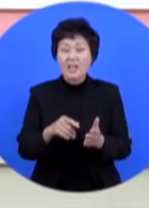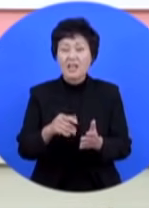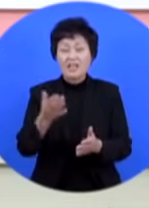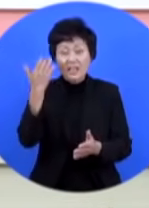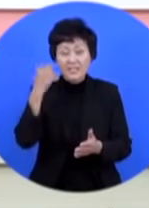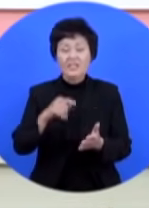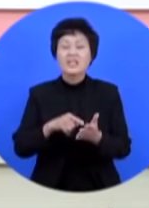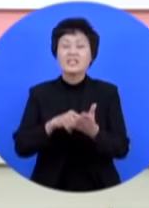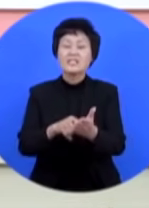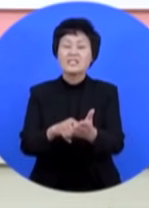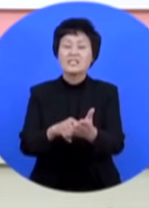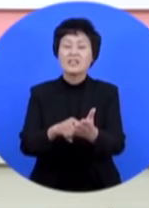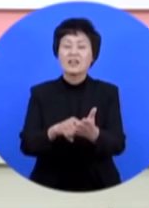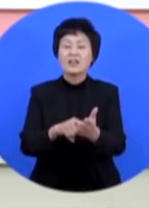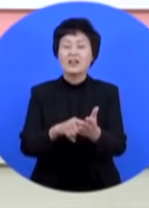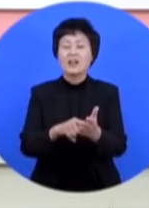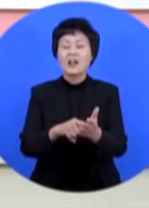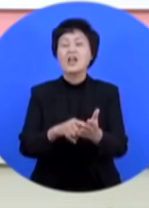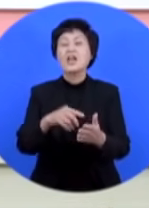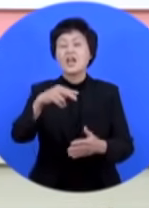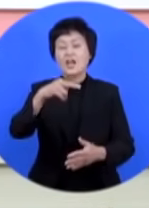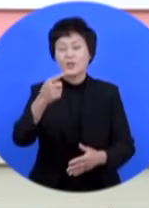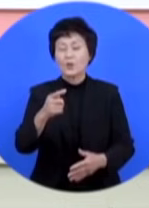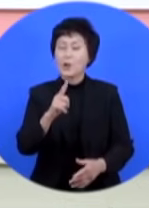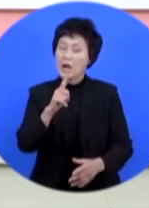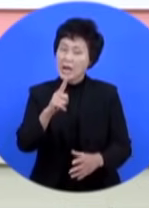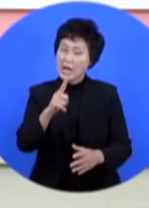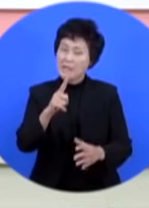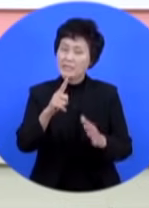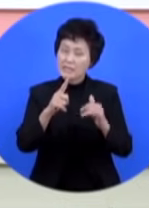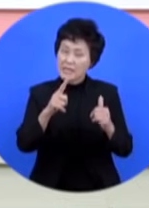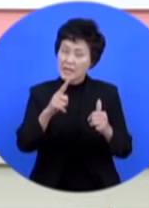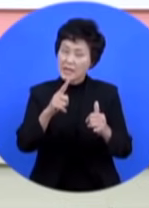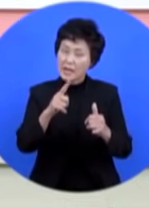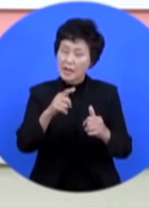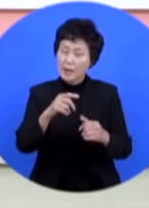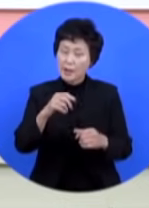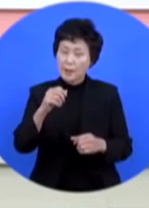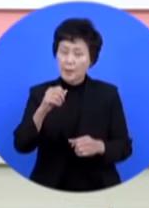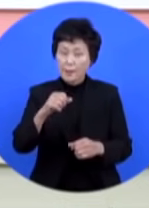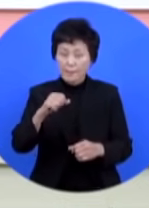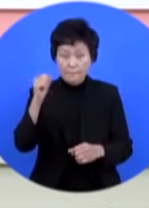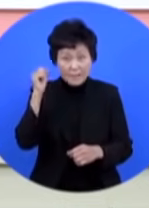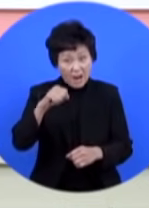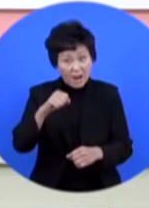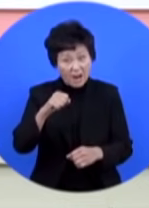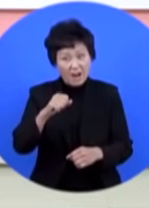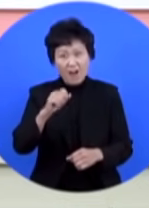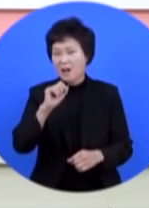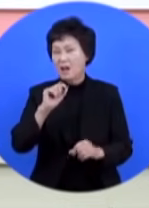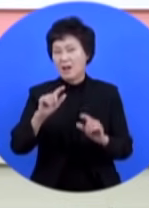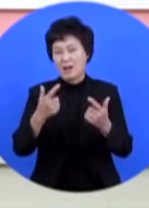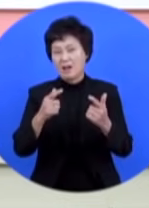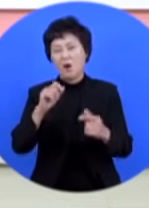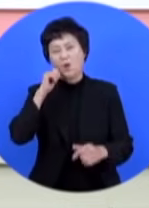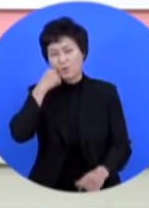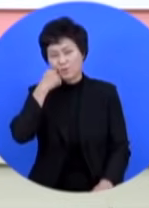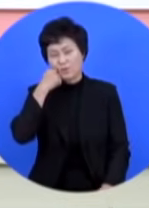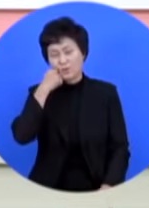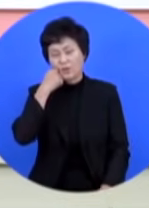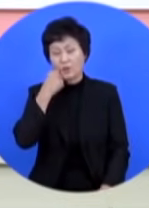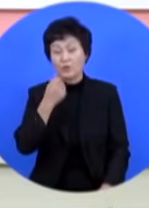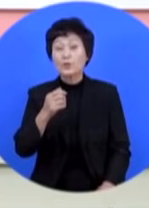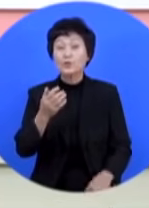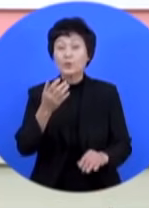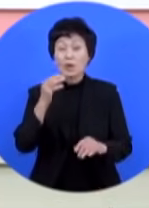사람 인정이 어려운 네, 그런 상황이었습니다만은 더구나 국내 사고가 아니고 해외 사고고 이슬람 국가이기 때문에